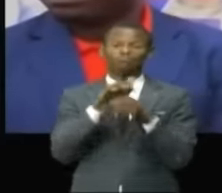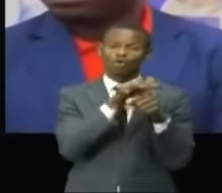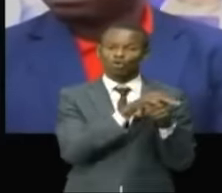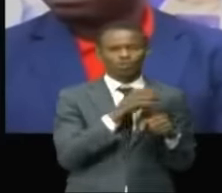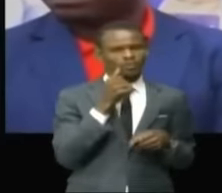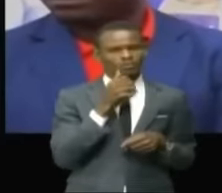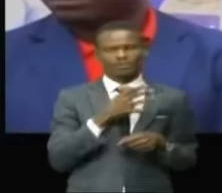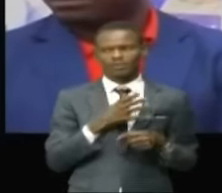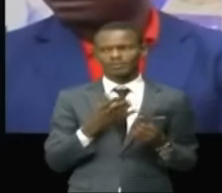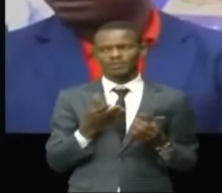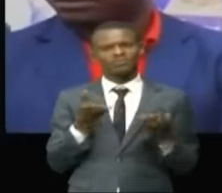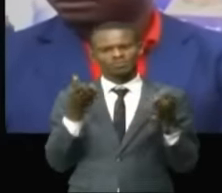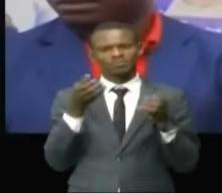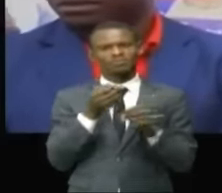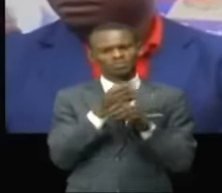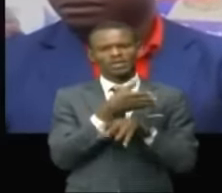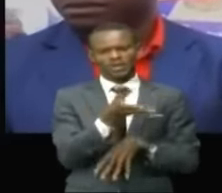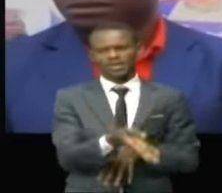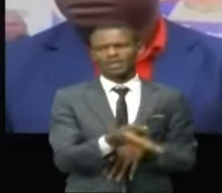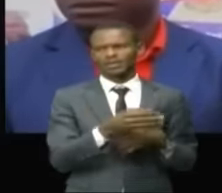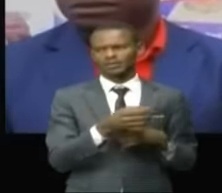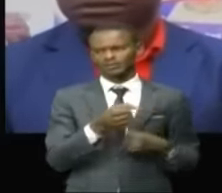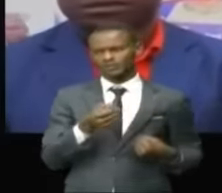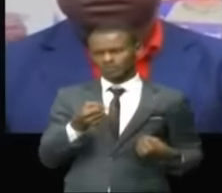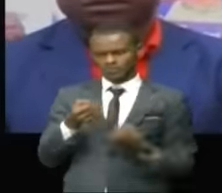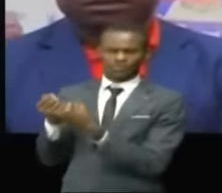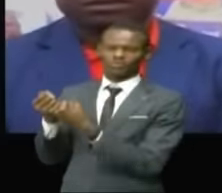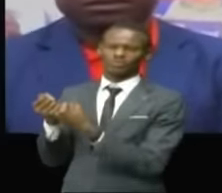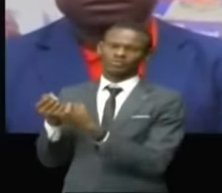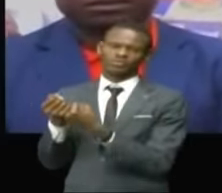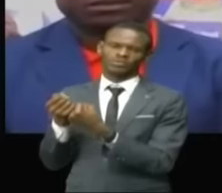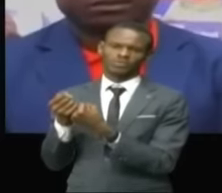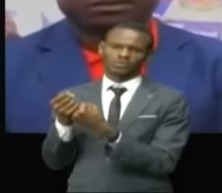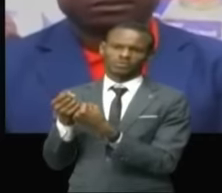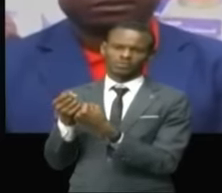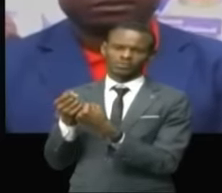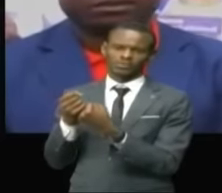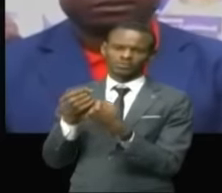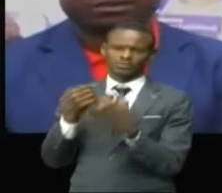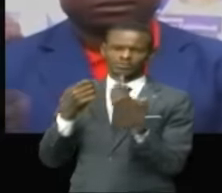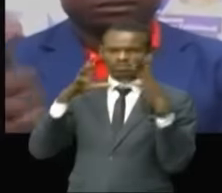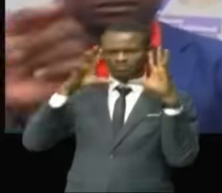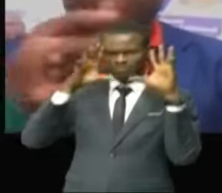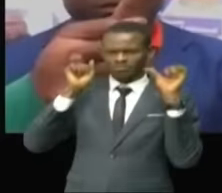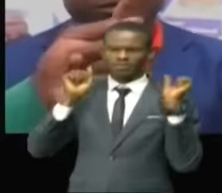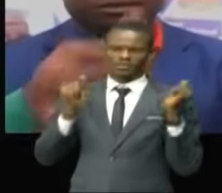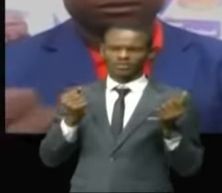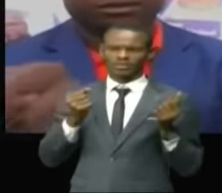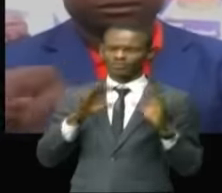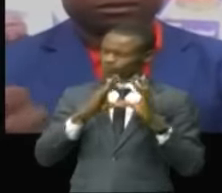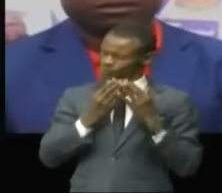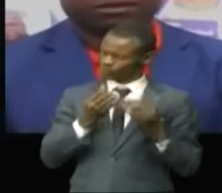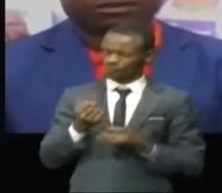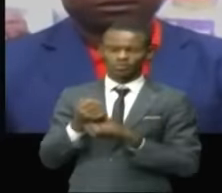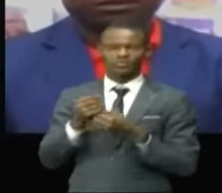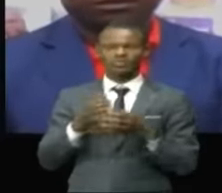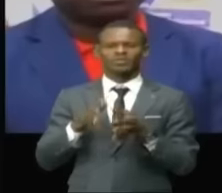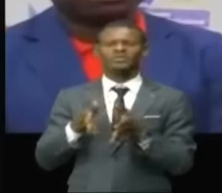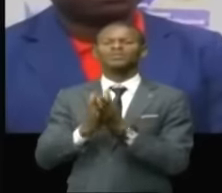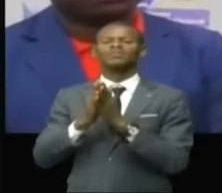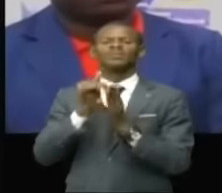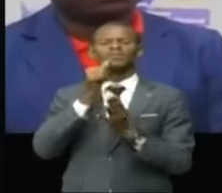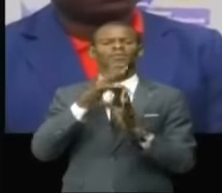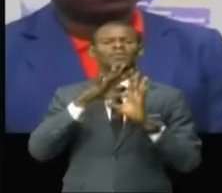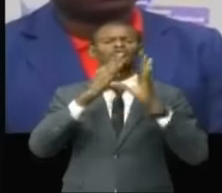Denise a eu à faire pour la population. Et c'est pourquoi nous incitons les mamans à la soutenir, parce que